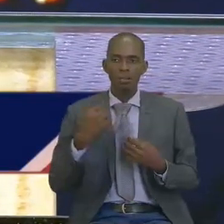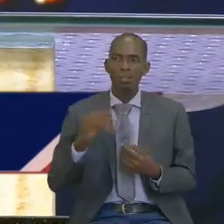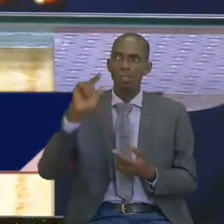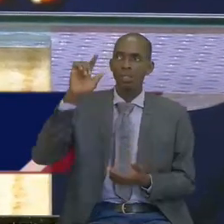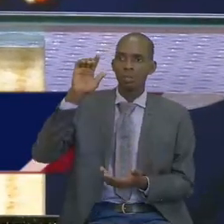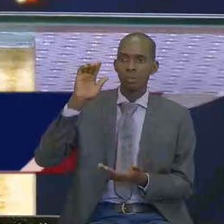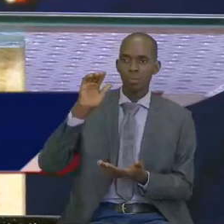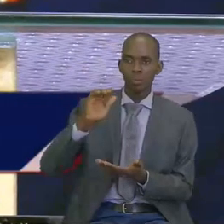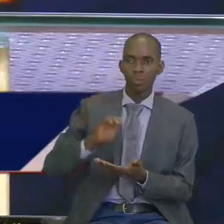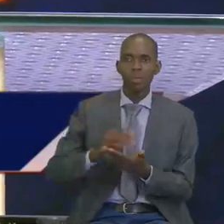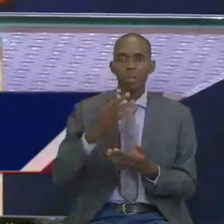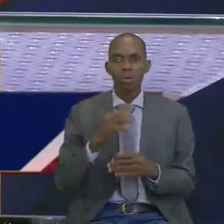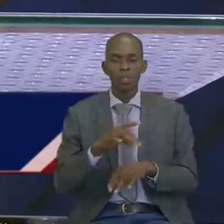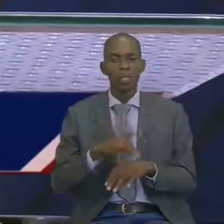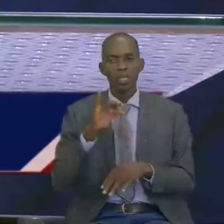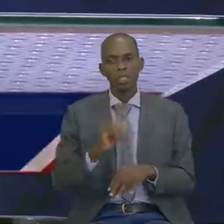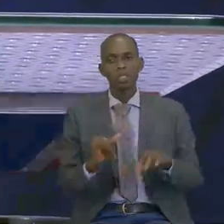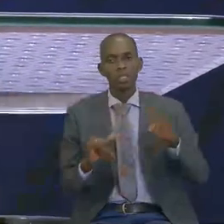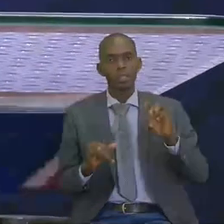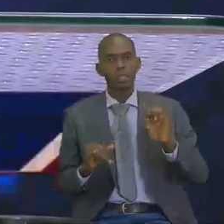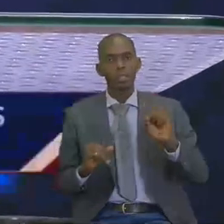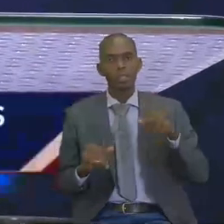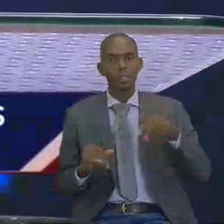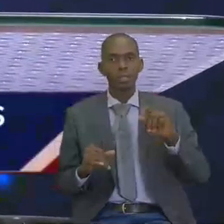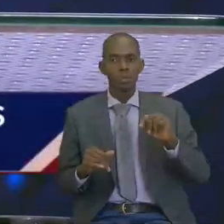la détérioration prédite de tous les despots terrestres.